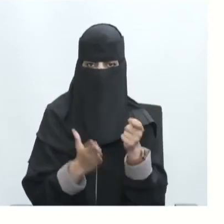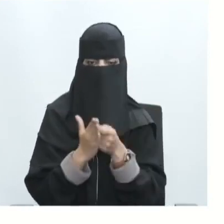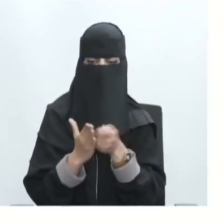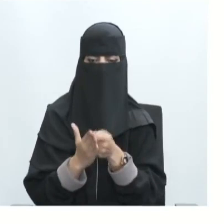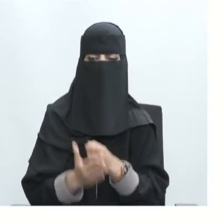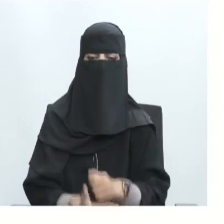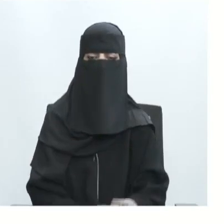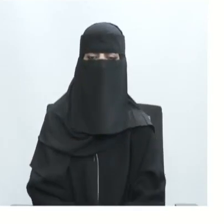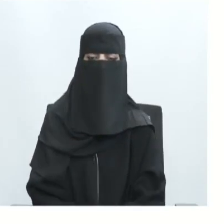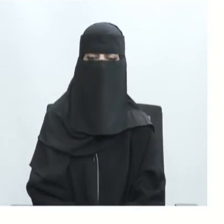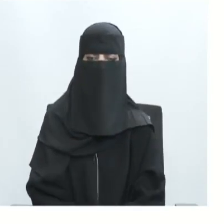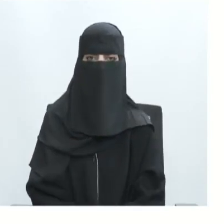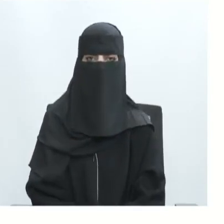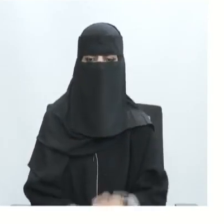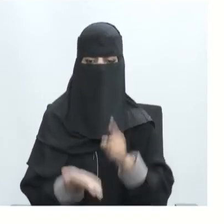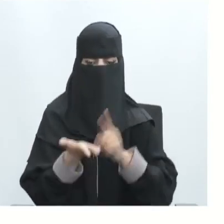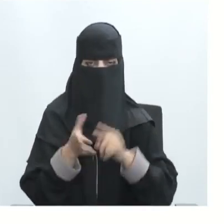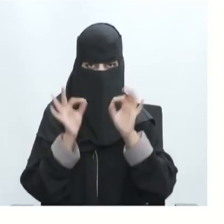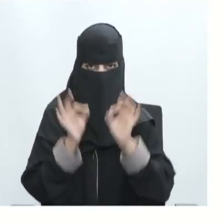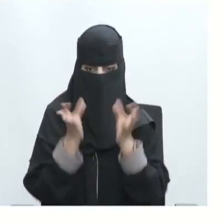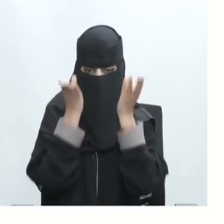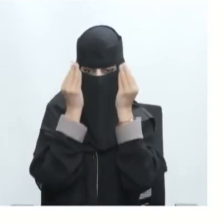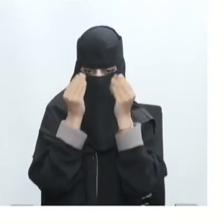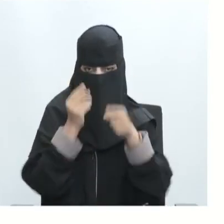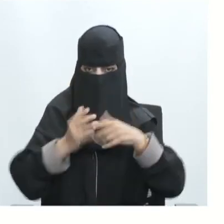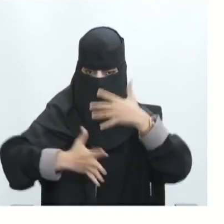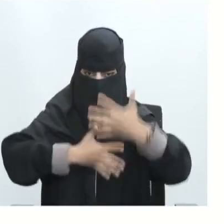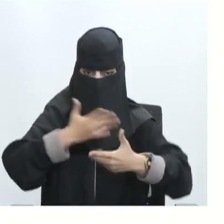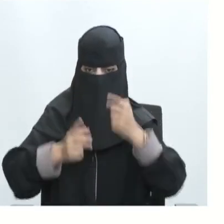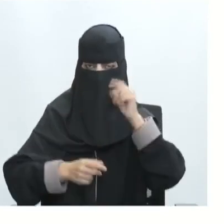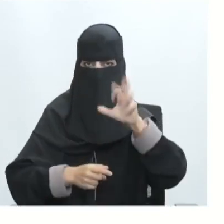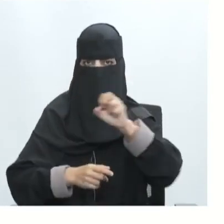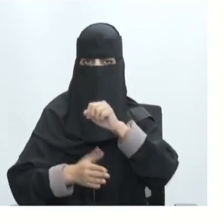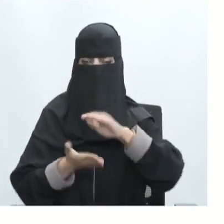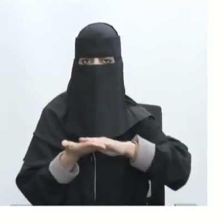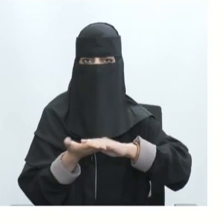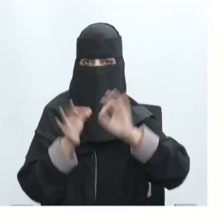الكاتب ان المنطق العلمي هو محاوله لاكتشاف